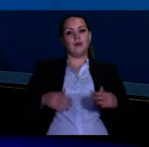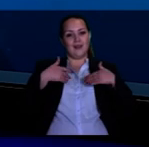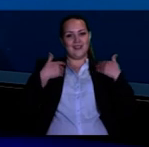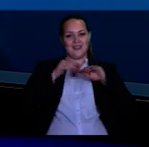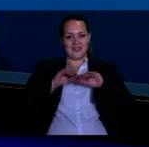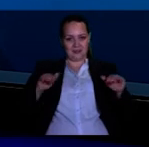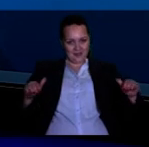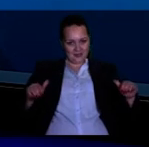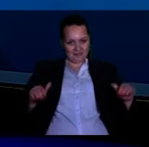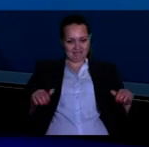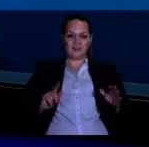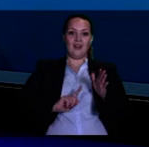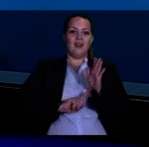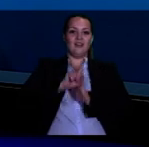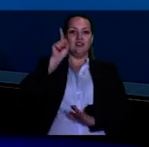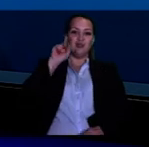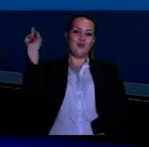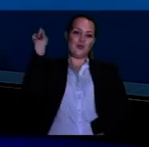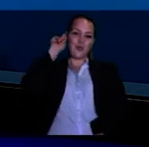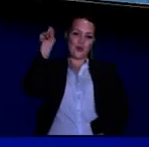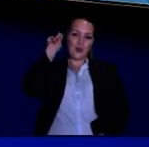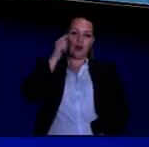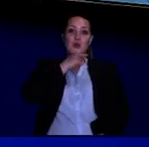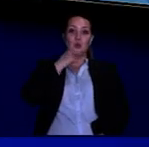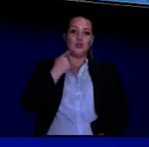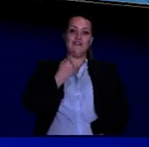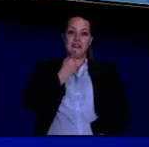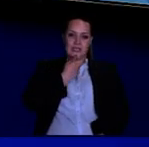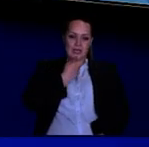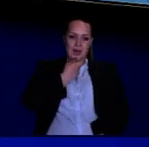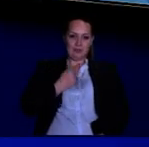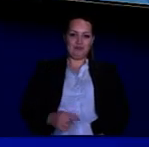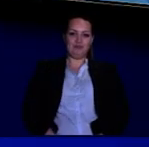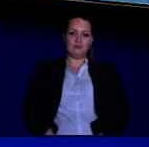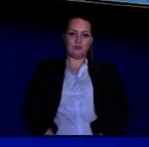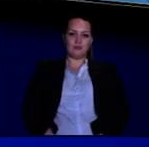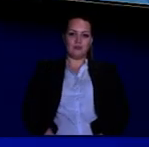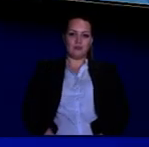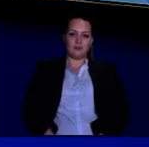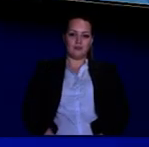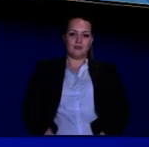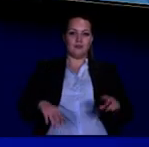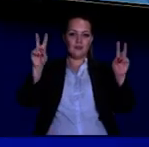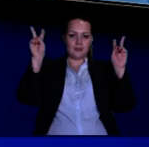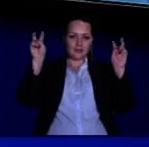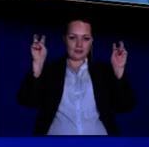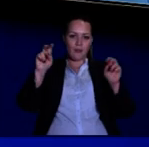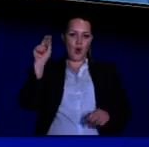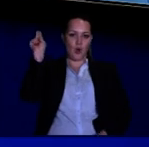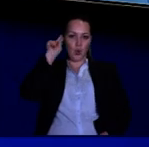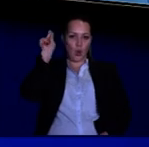Здравствуйте, ребята! Начинаем урок русского языка. Тема